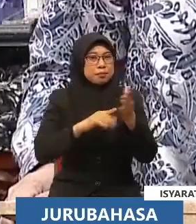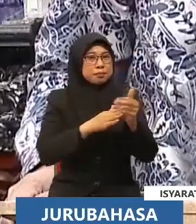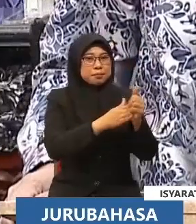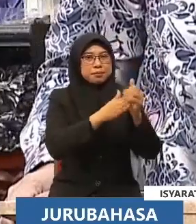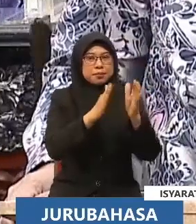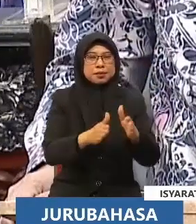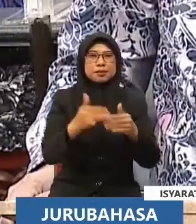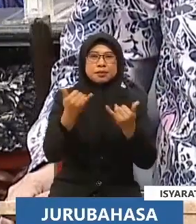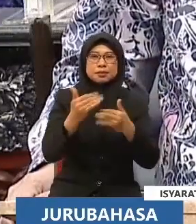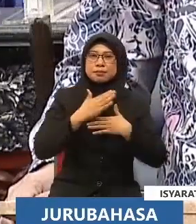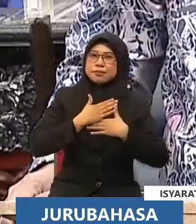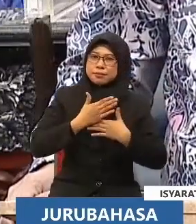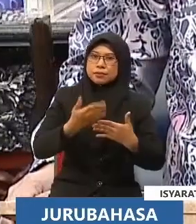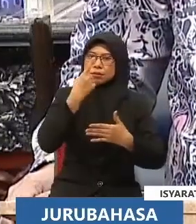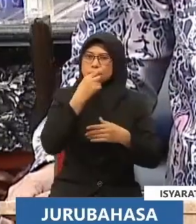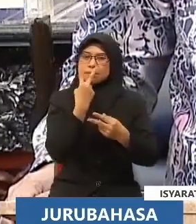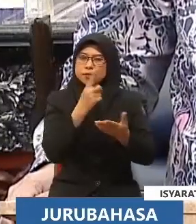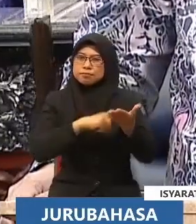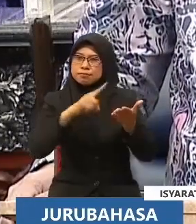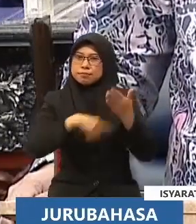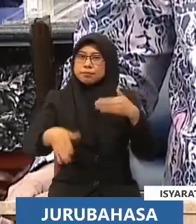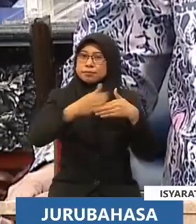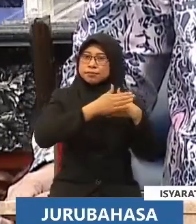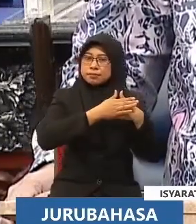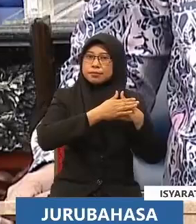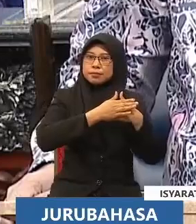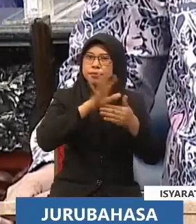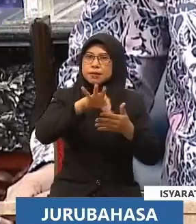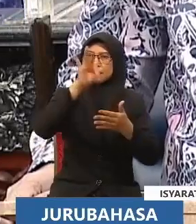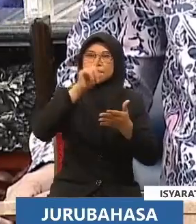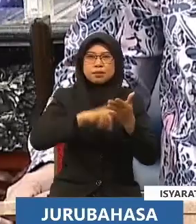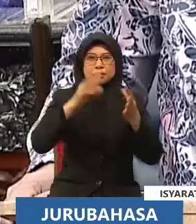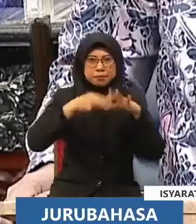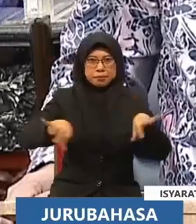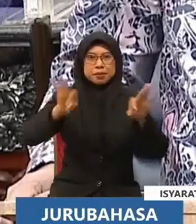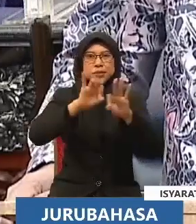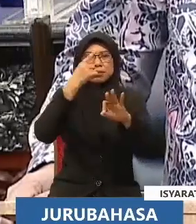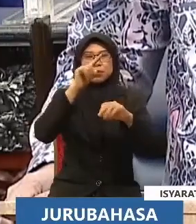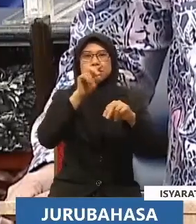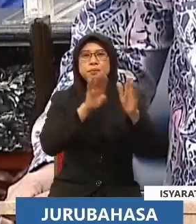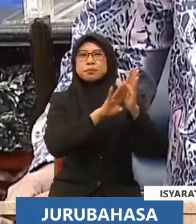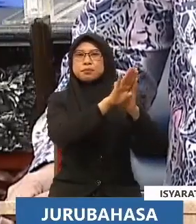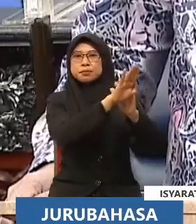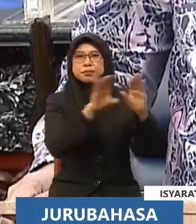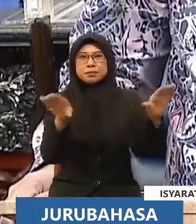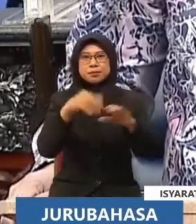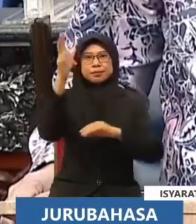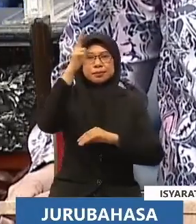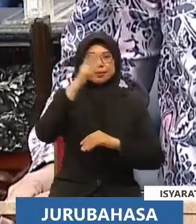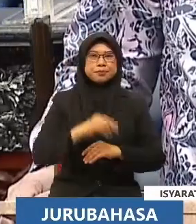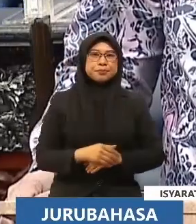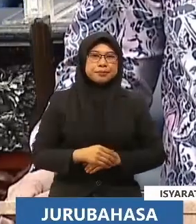nilai keseluruhan bantuan banjir warga Malaysia dijangka mencecah dua bilineage umumnya Najma dan